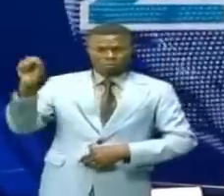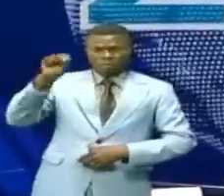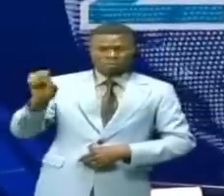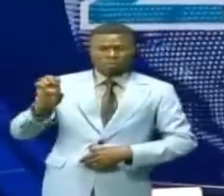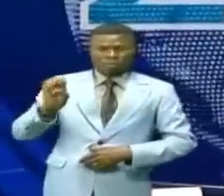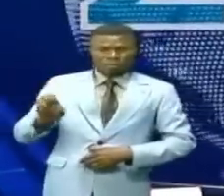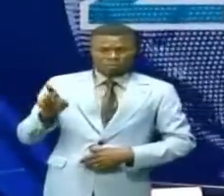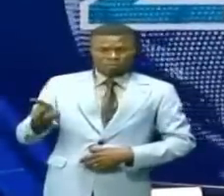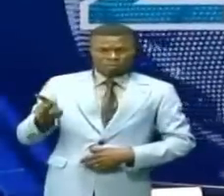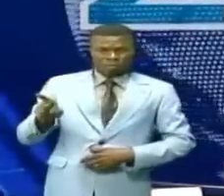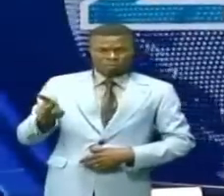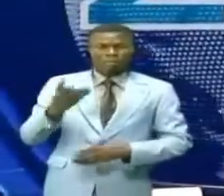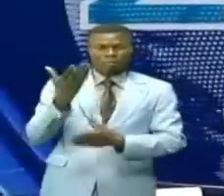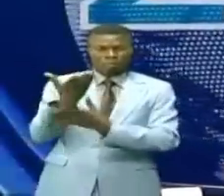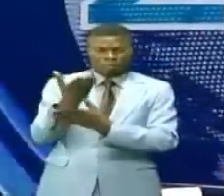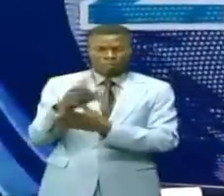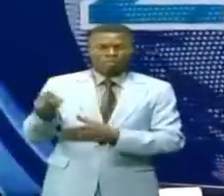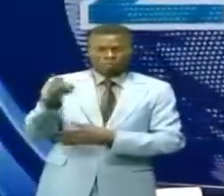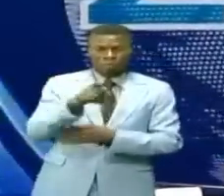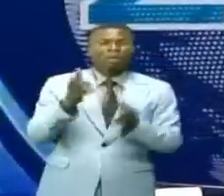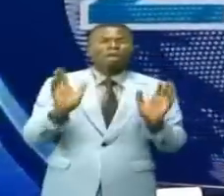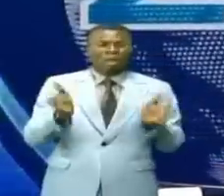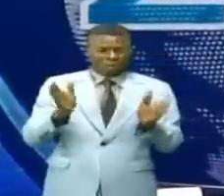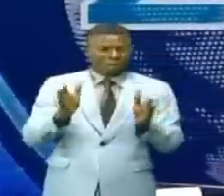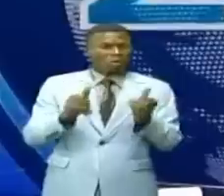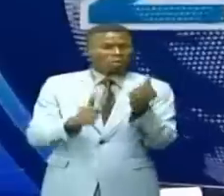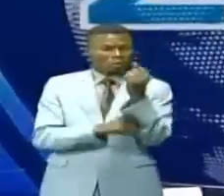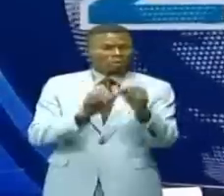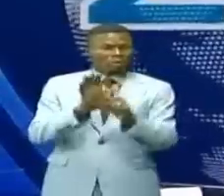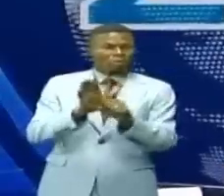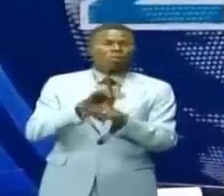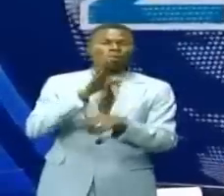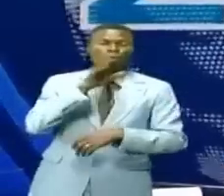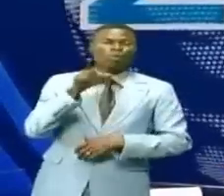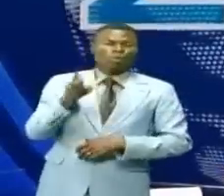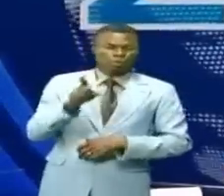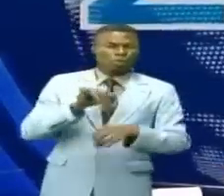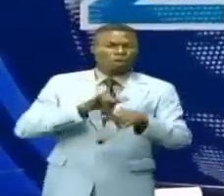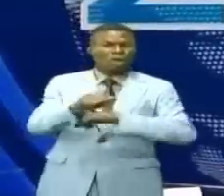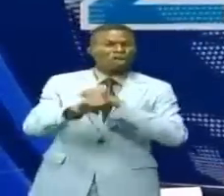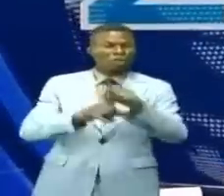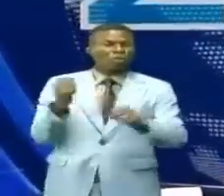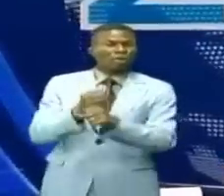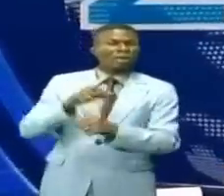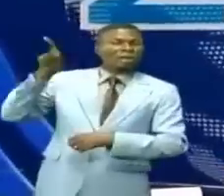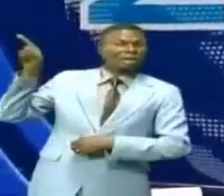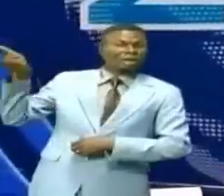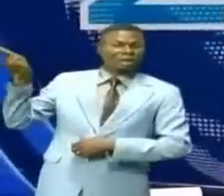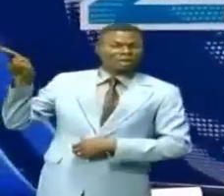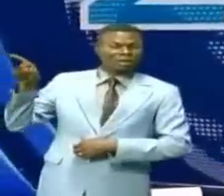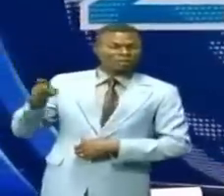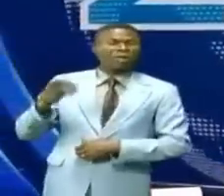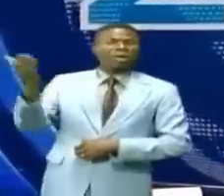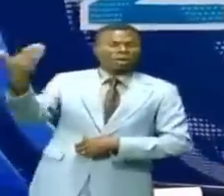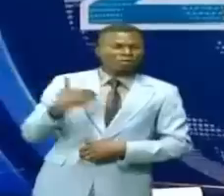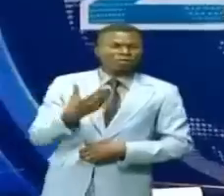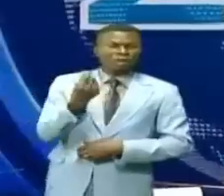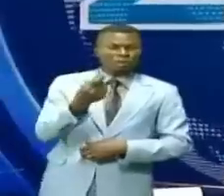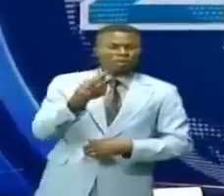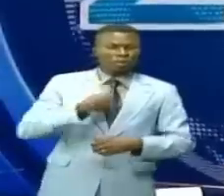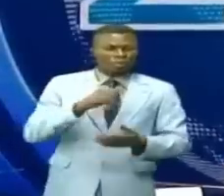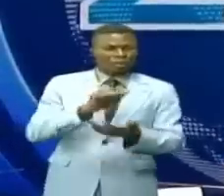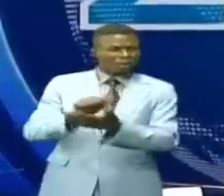Kabangu. Nous attirons votre particulière attention de ne pas vous laisser tomber sous le charme de